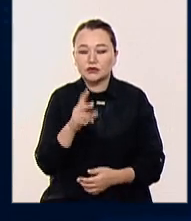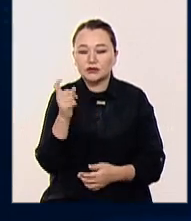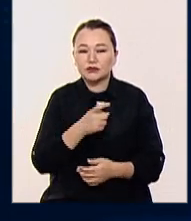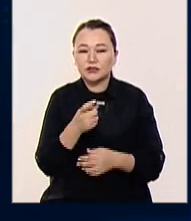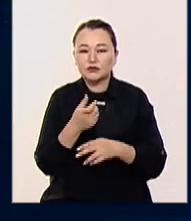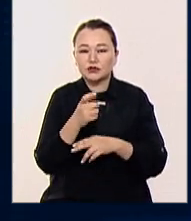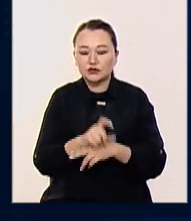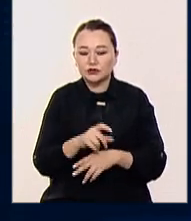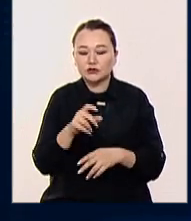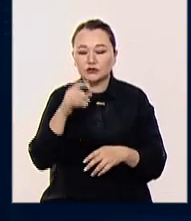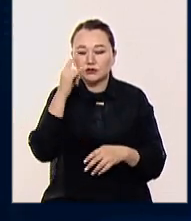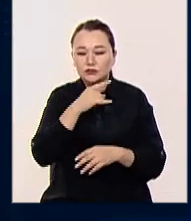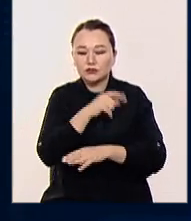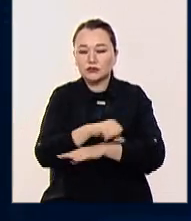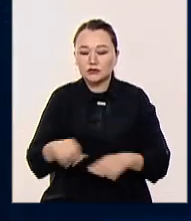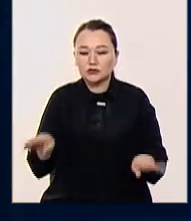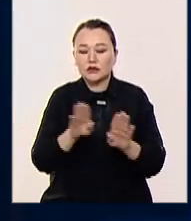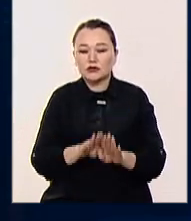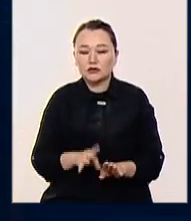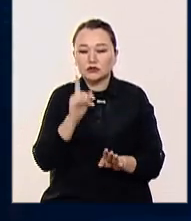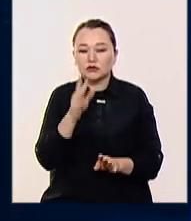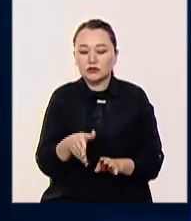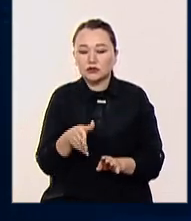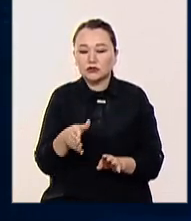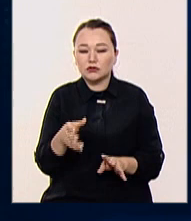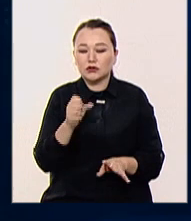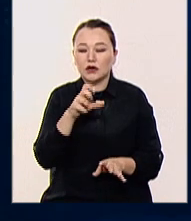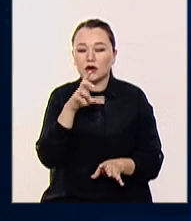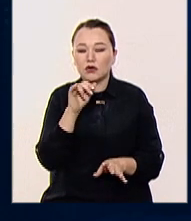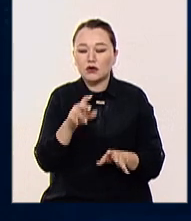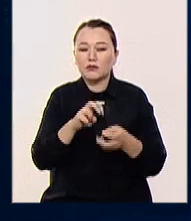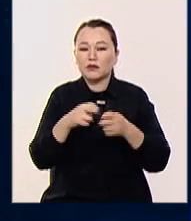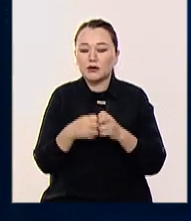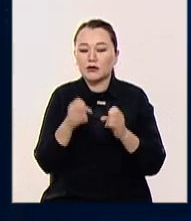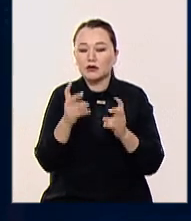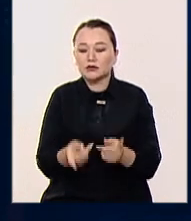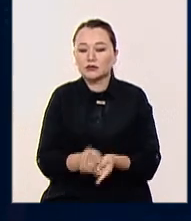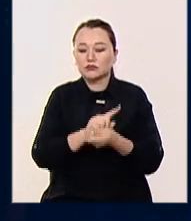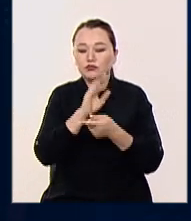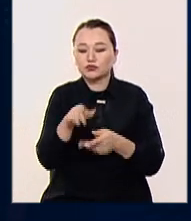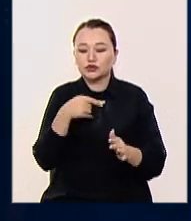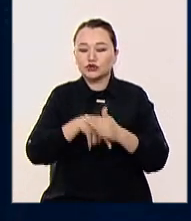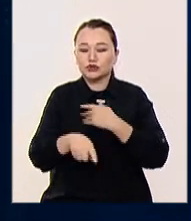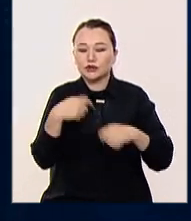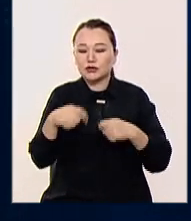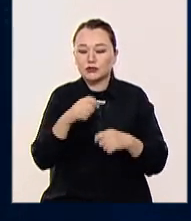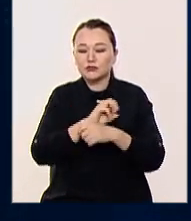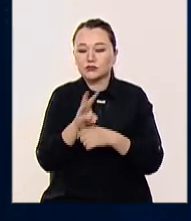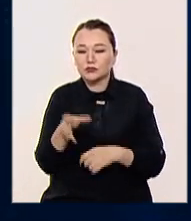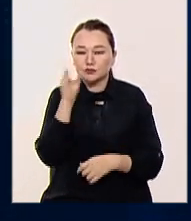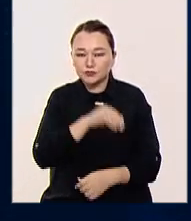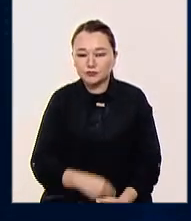кеш. Қазақстан мен Ресей шекарасы жабылса, елдегі ахуал қалай өзгереді? Отандық өндірушілер ішкі нарықты қамти ала